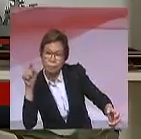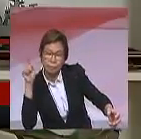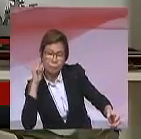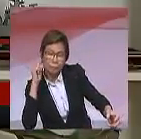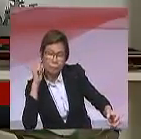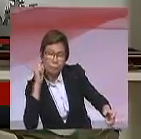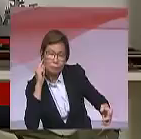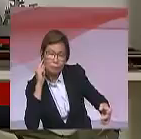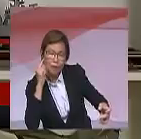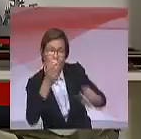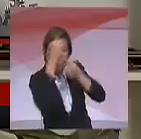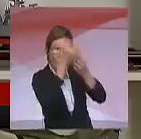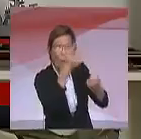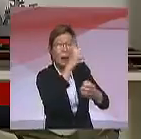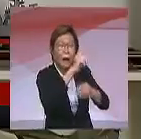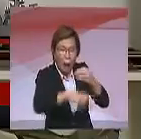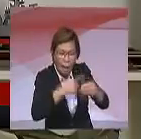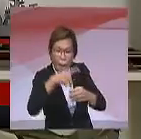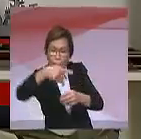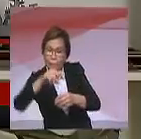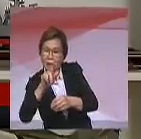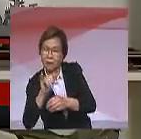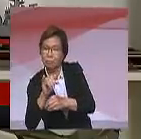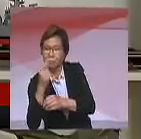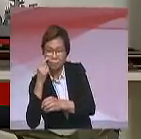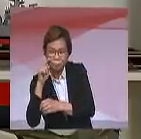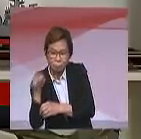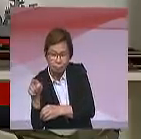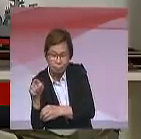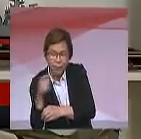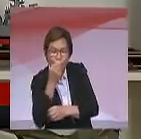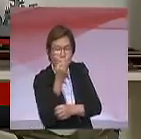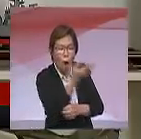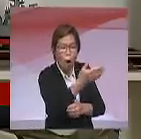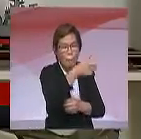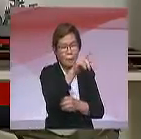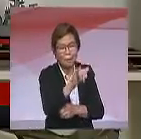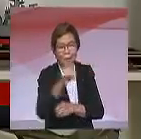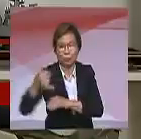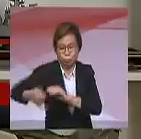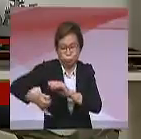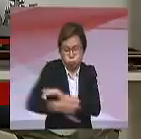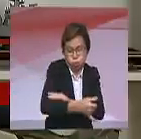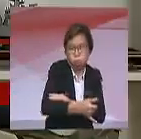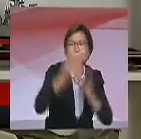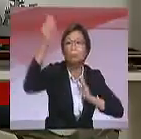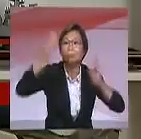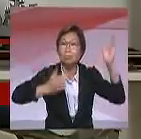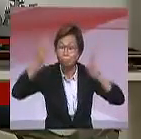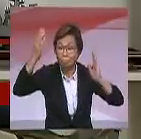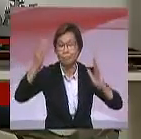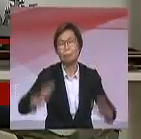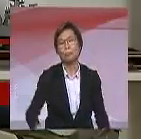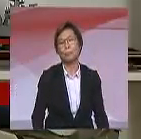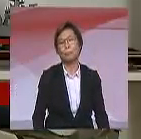kerajaan tentang parti yang membolosi negara kita ini. Seterusnya